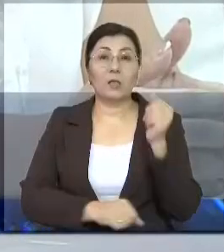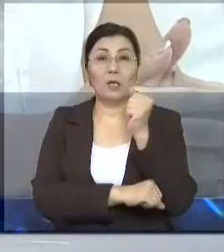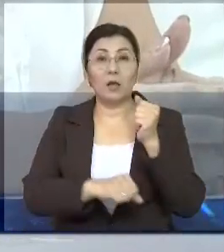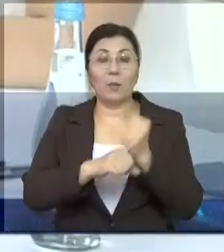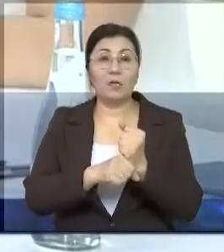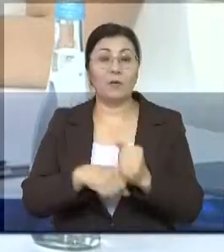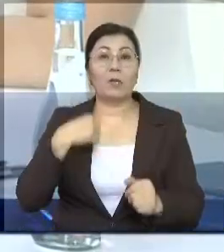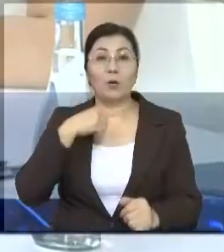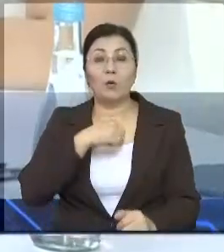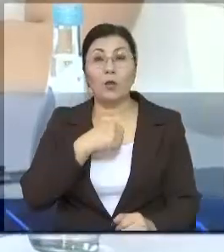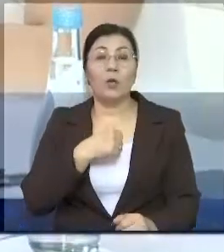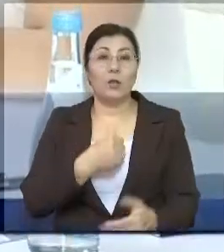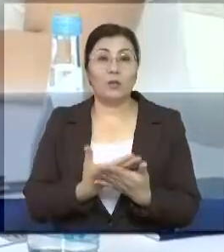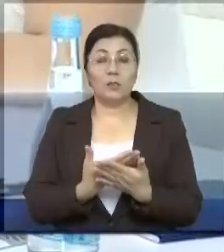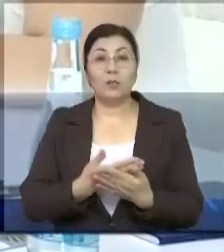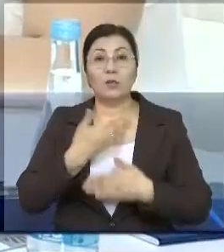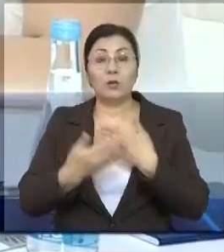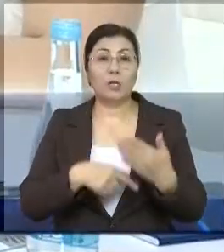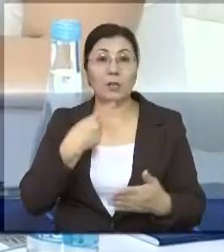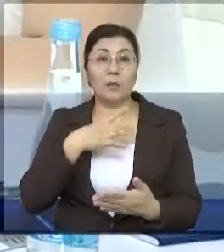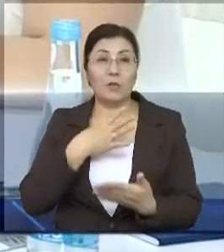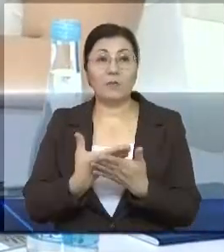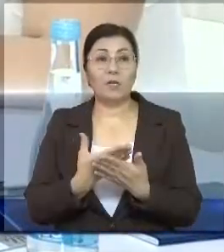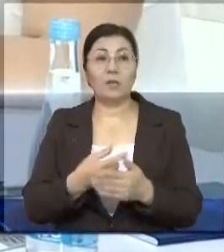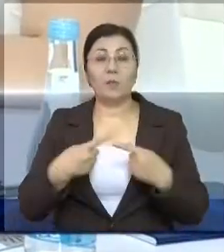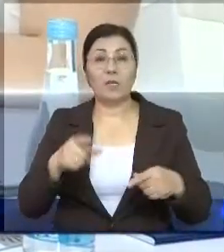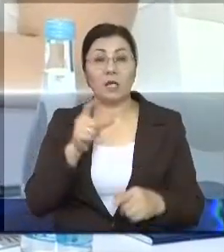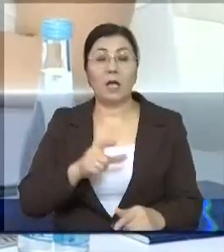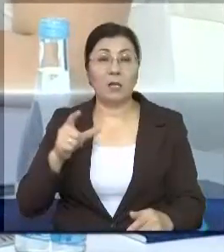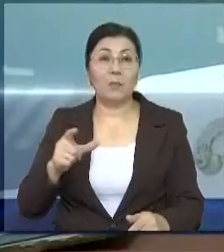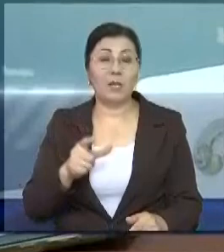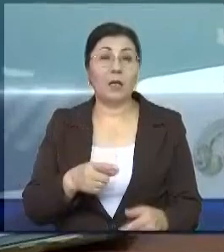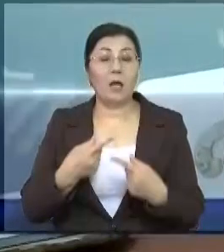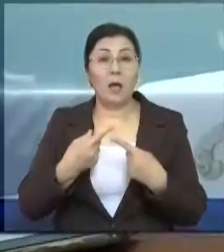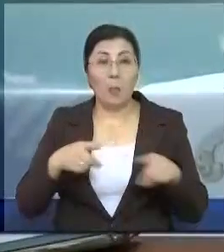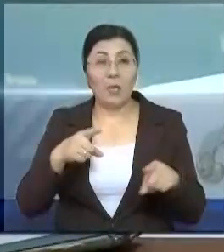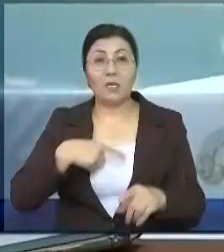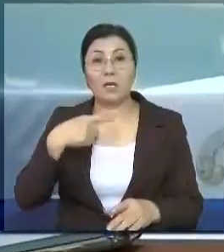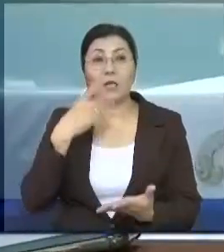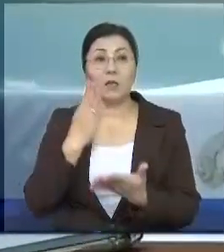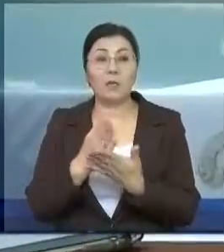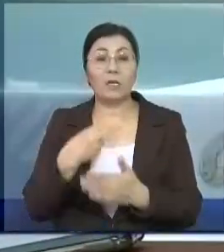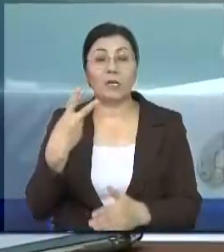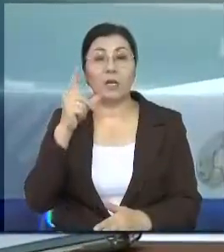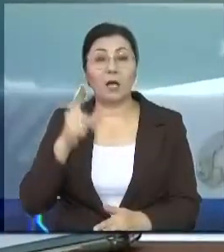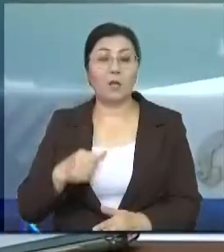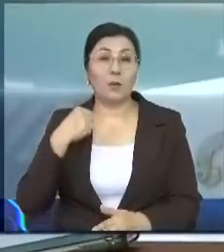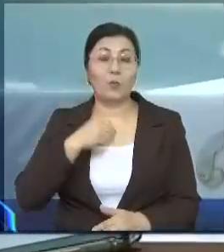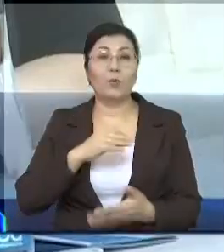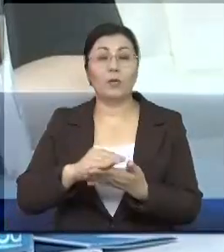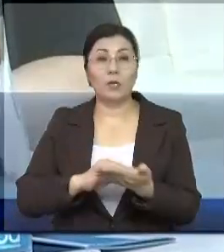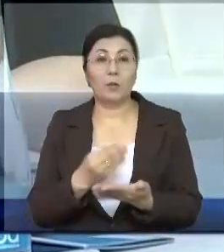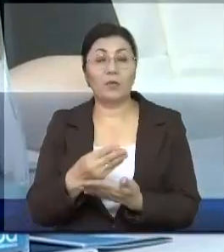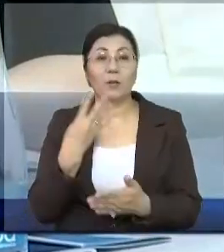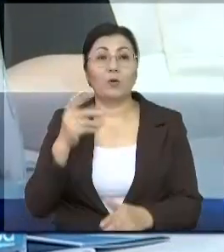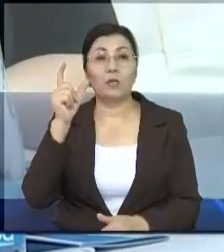күштеусіз жүргенін айтады. Бірақ бөгде жандарға өз еркімен жүрмегенін айтып қалатындар да бар. Мәселен, жыл басынан бері 2 адам өзі арыз түсірсе,